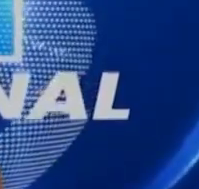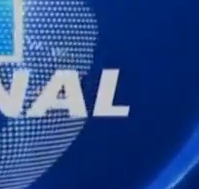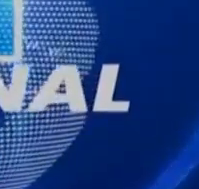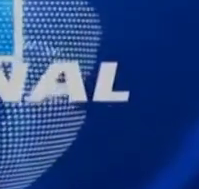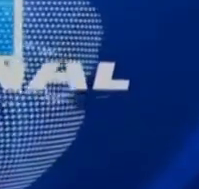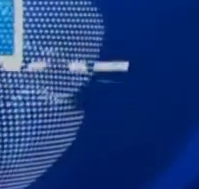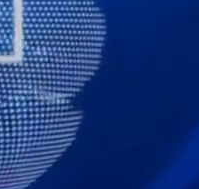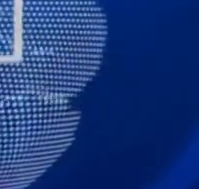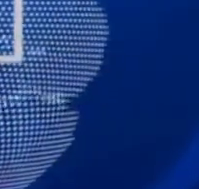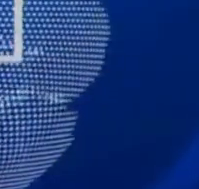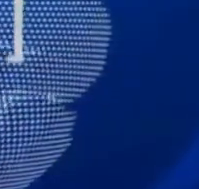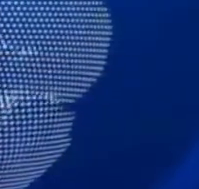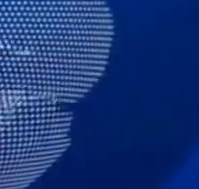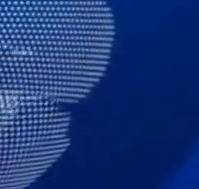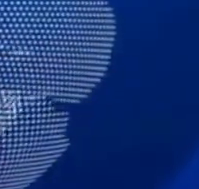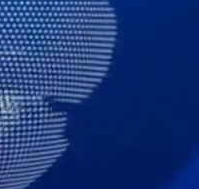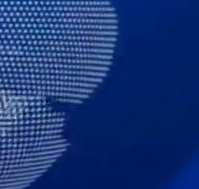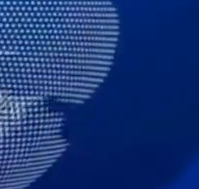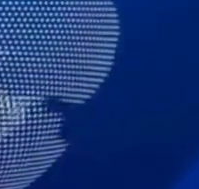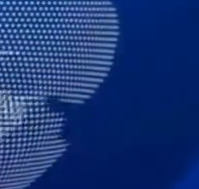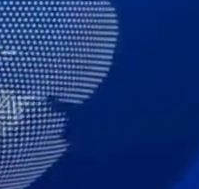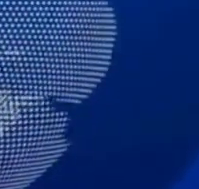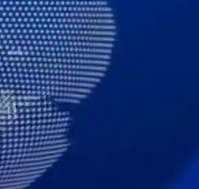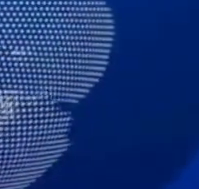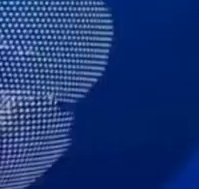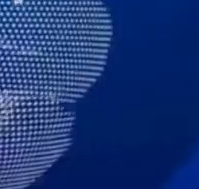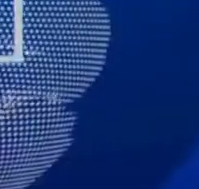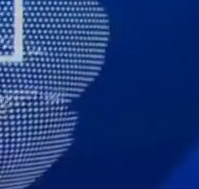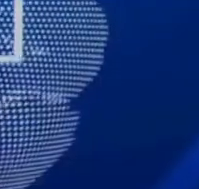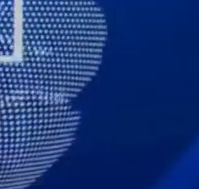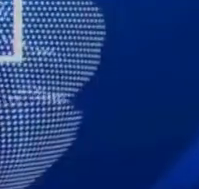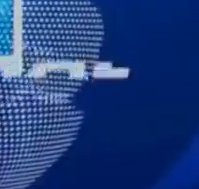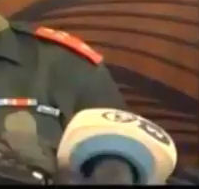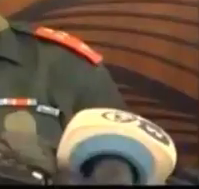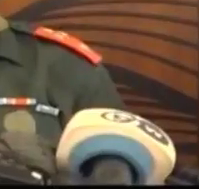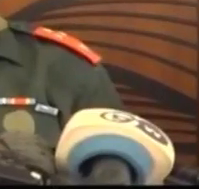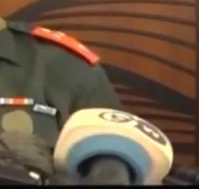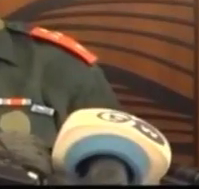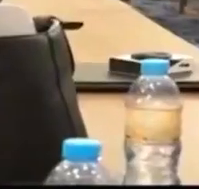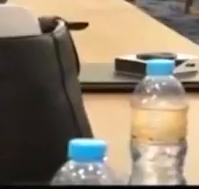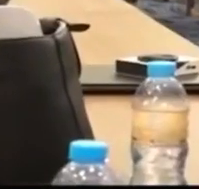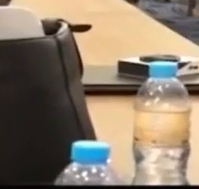l'entendre qu'il n'y a pas de présence de l'ennemi à Goma on l'écoute